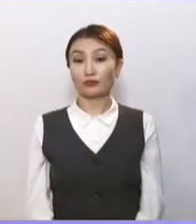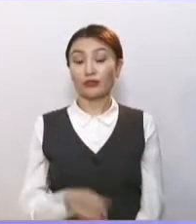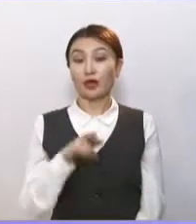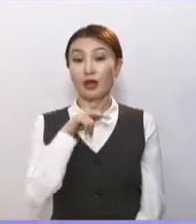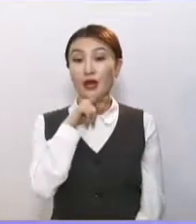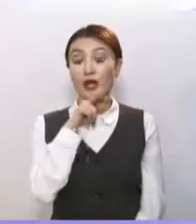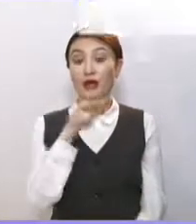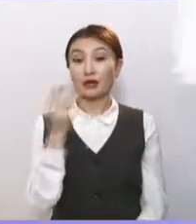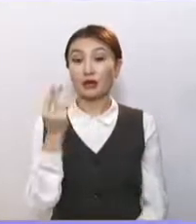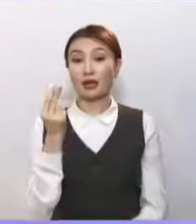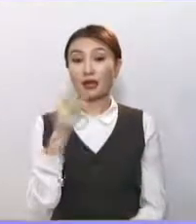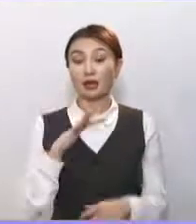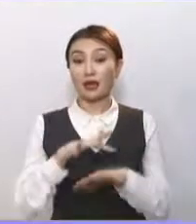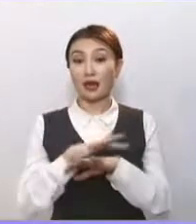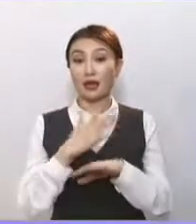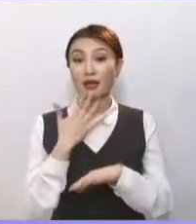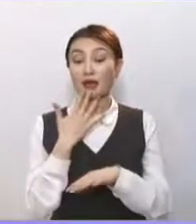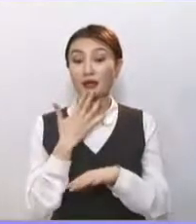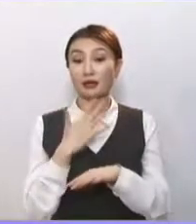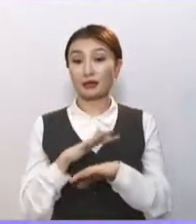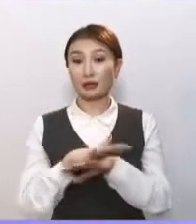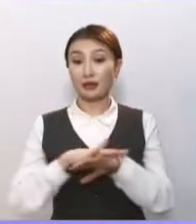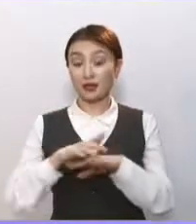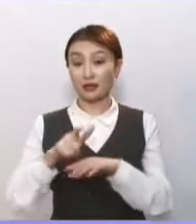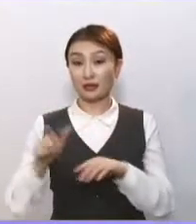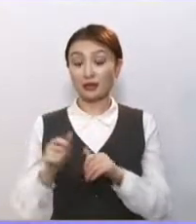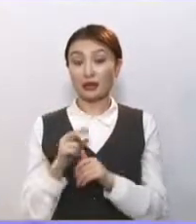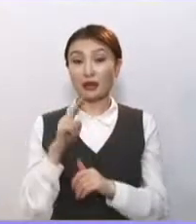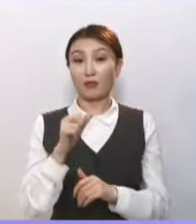Корей элинин падук деген оюну.